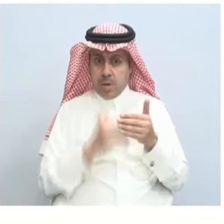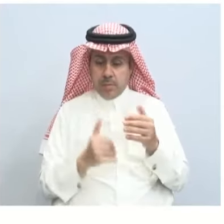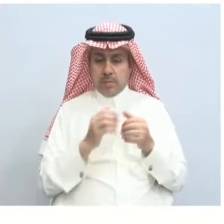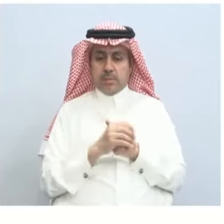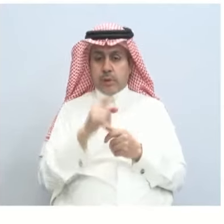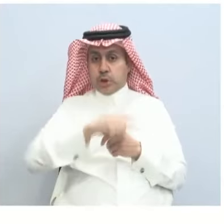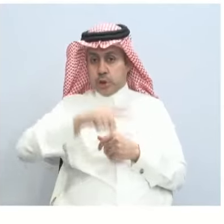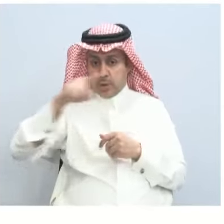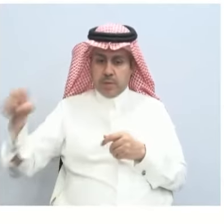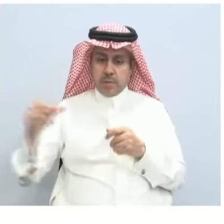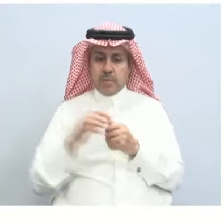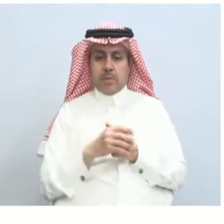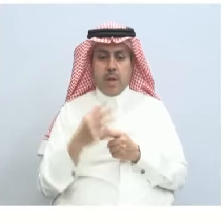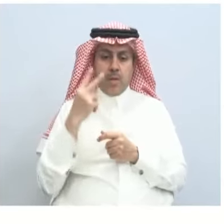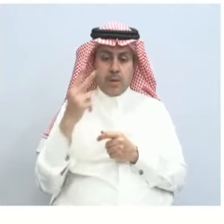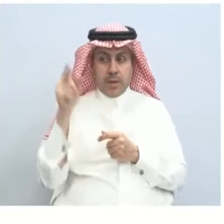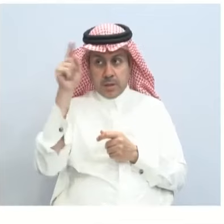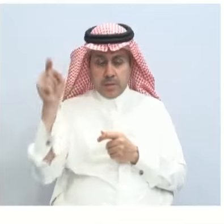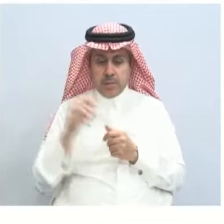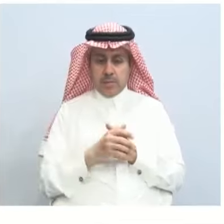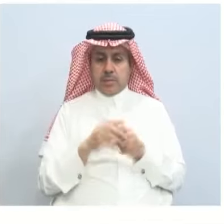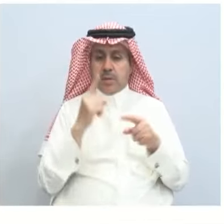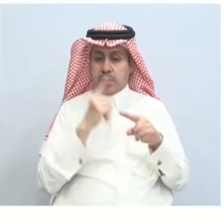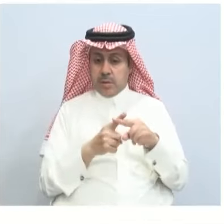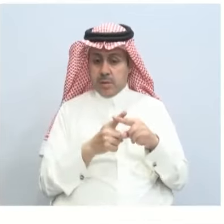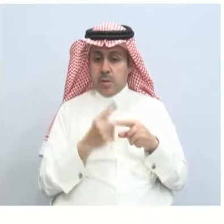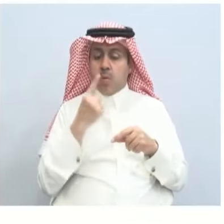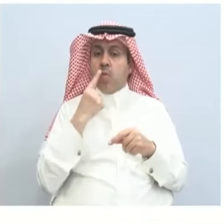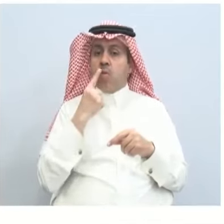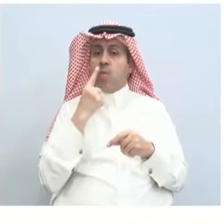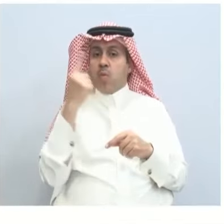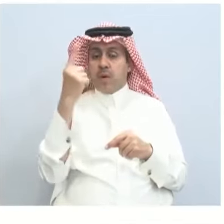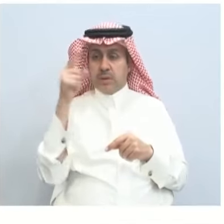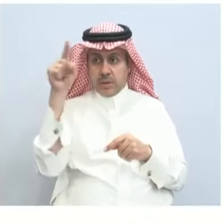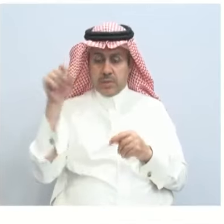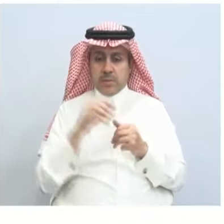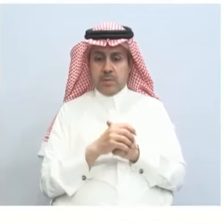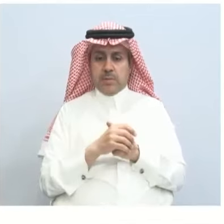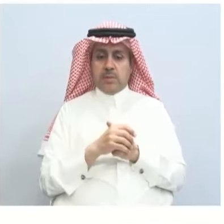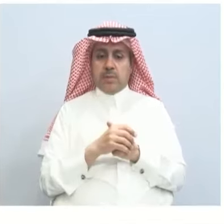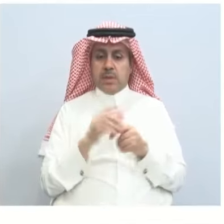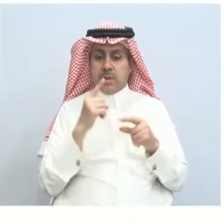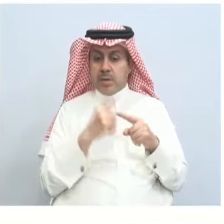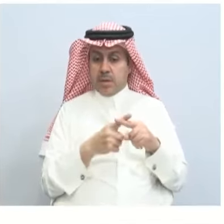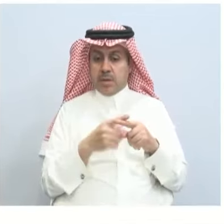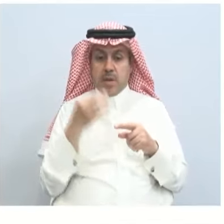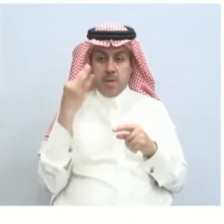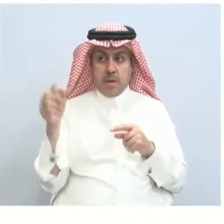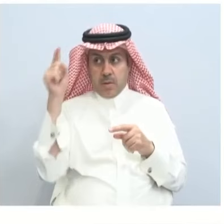جذر 2 تربيع زائدا 1 تربيع ممكن نحسبها ايضا 3